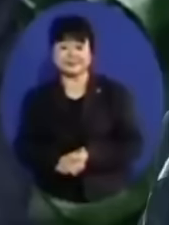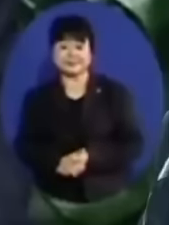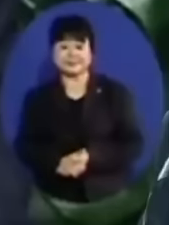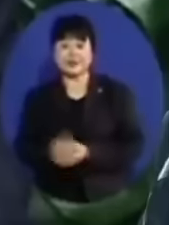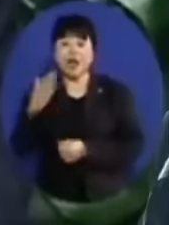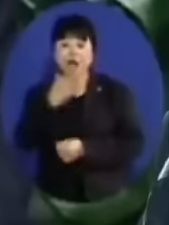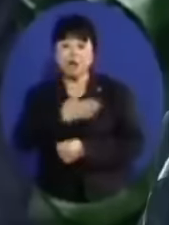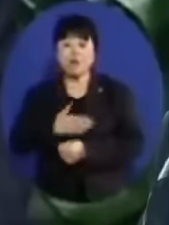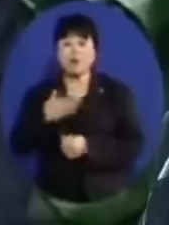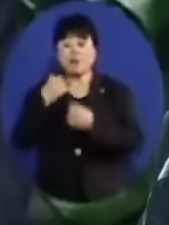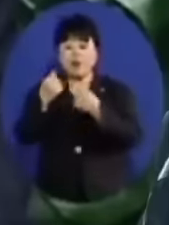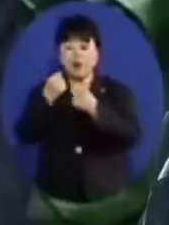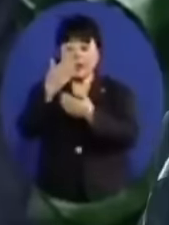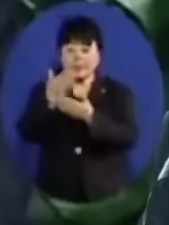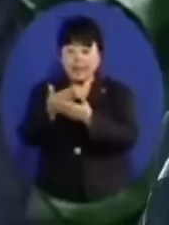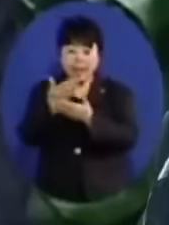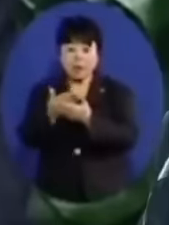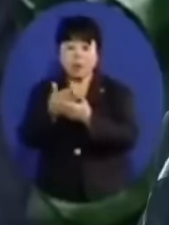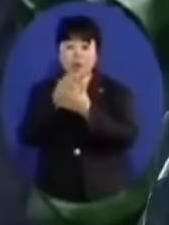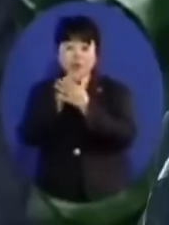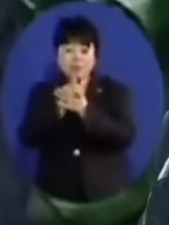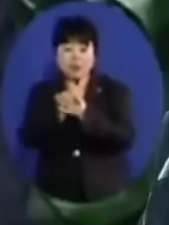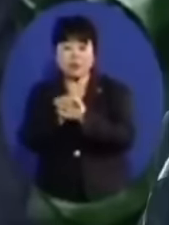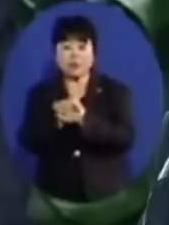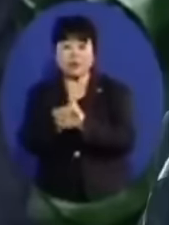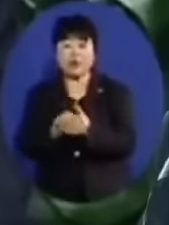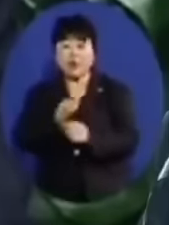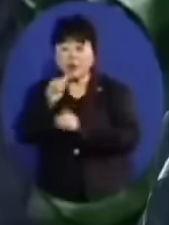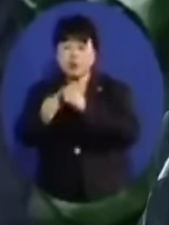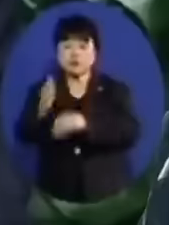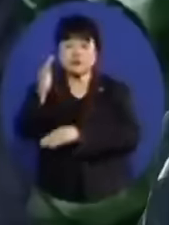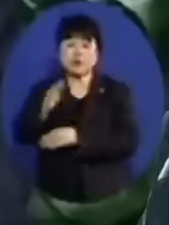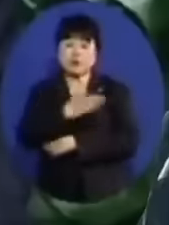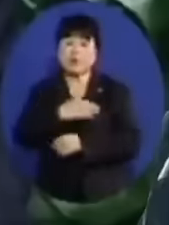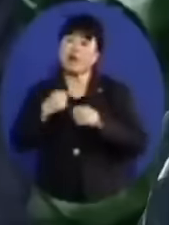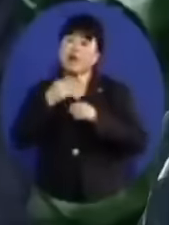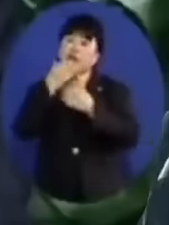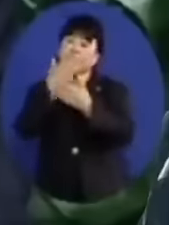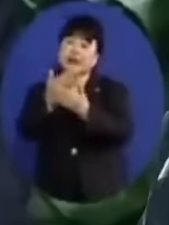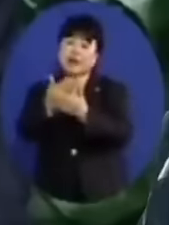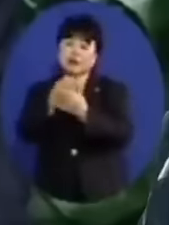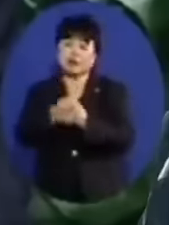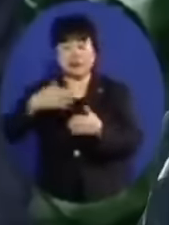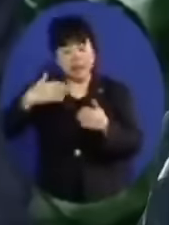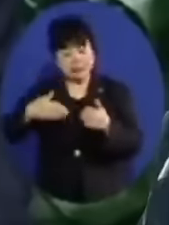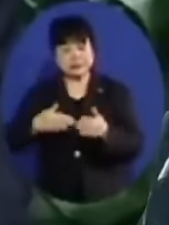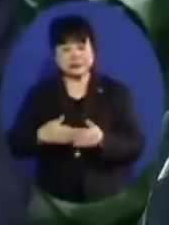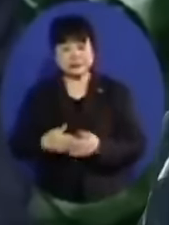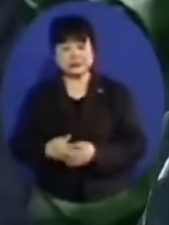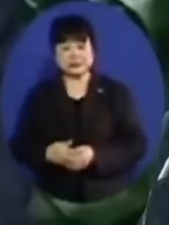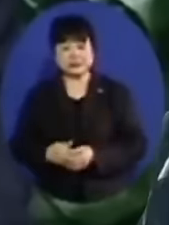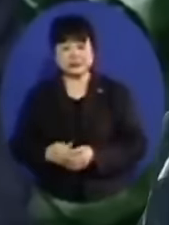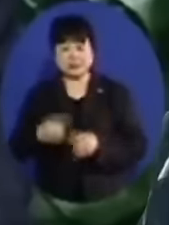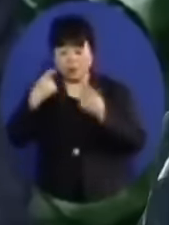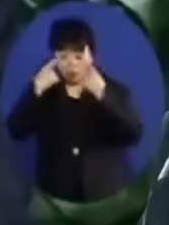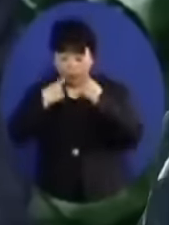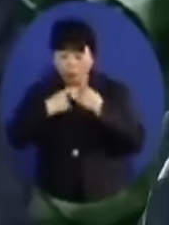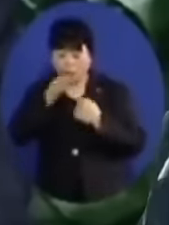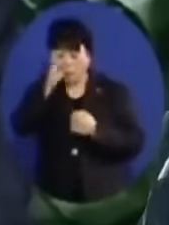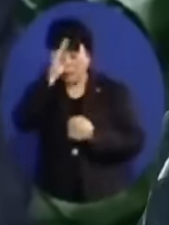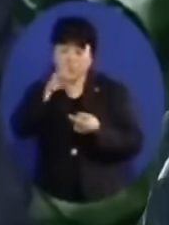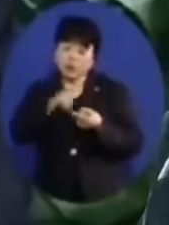몸을 건강히 해달라고 기도를 50년이 넘게 해도 아직 안 해주지 않습니까? 안 해준